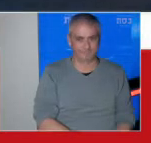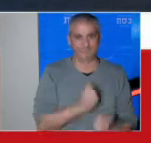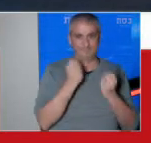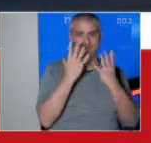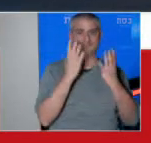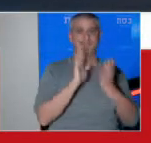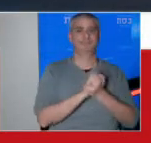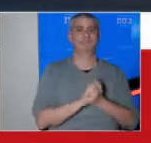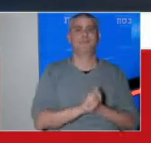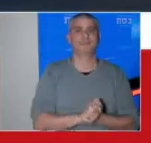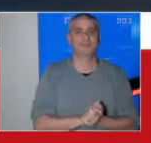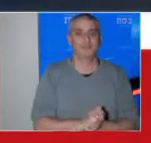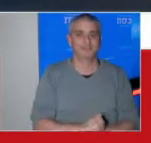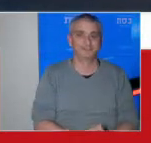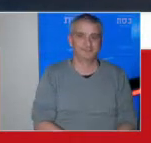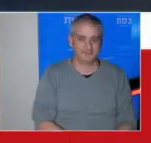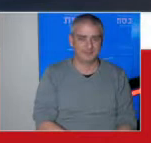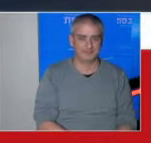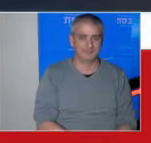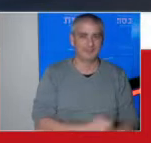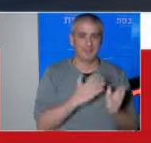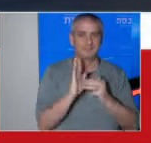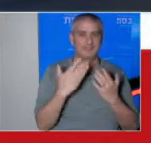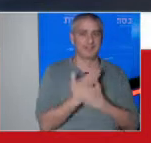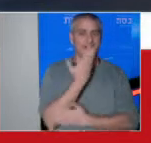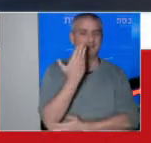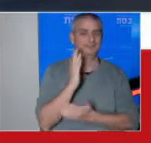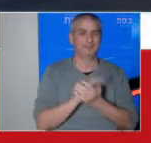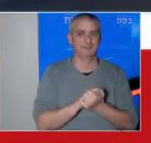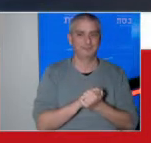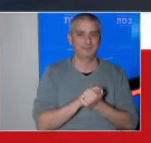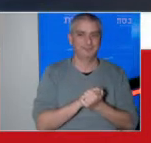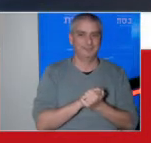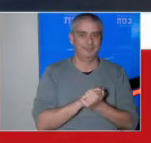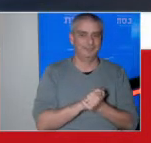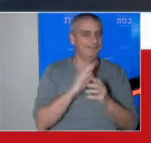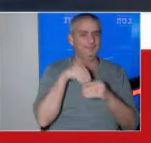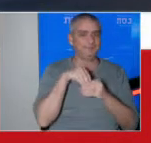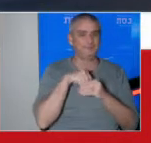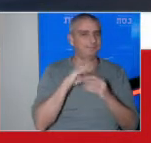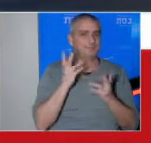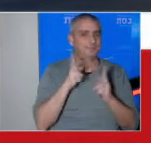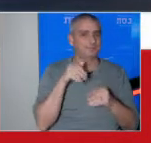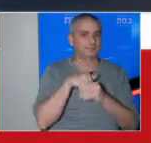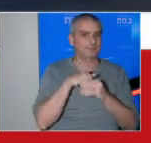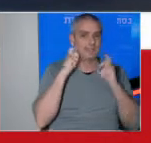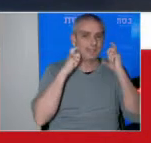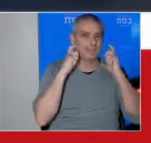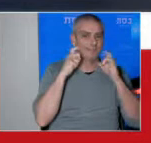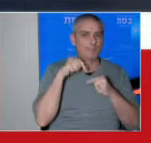יפה. אז כן, אז לא, לא. טלפון חדש. הכל בסדר, תתחדשי. אז לגבי התכנים, מה יש בדיסני